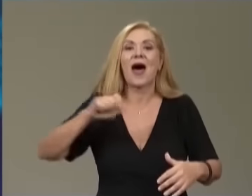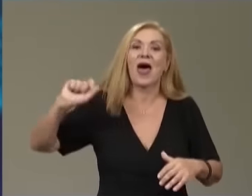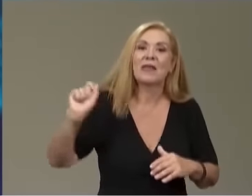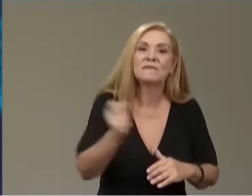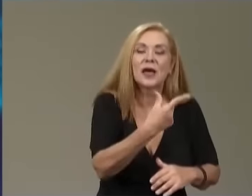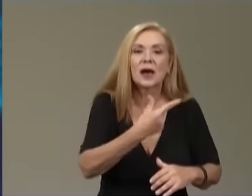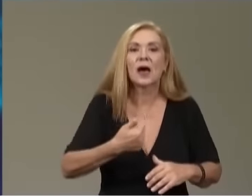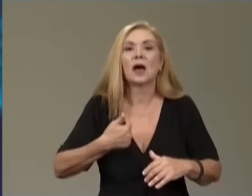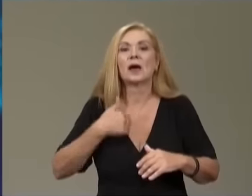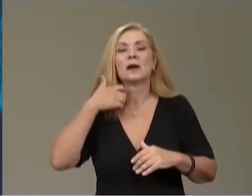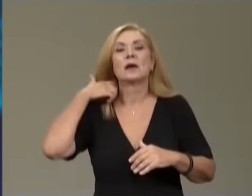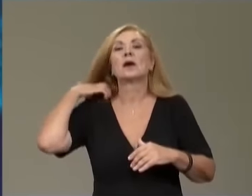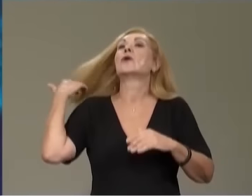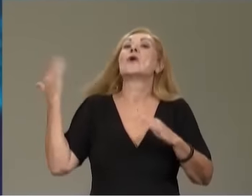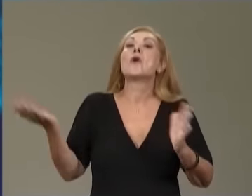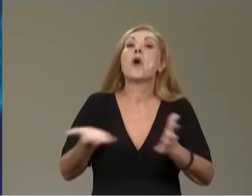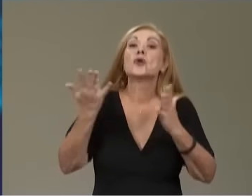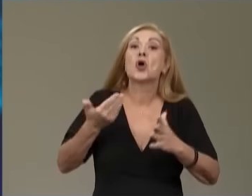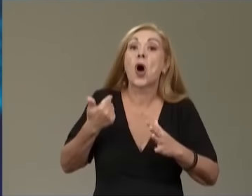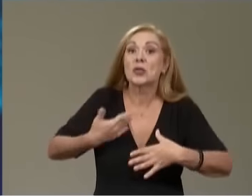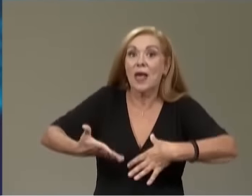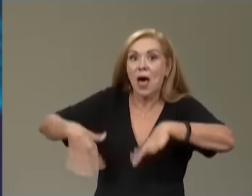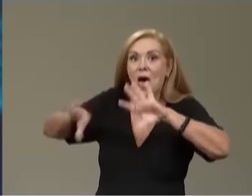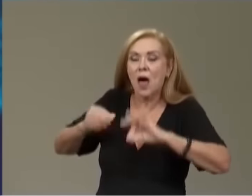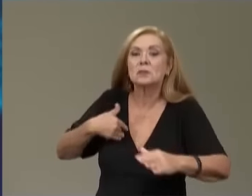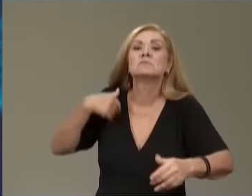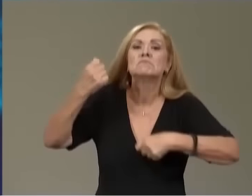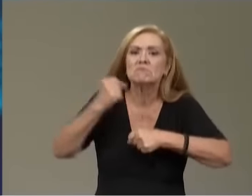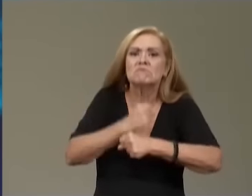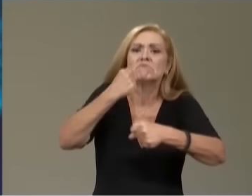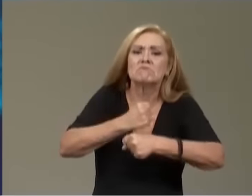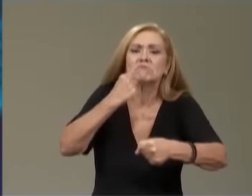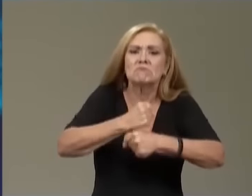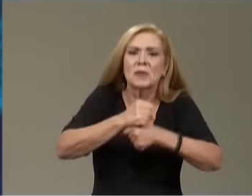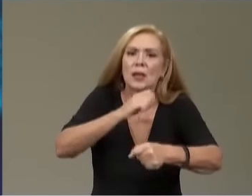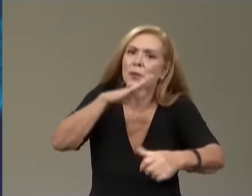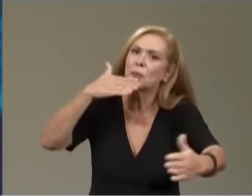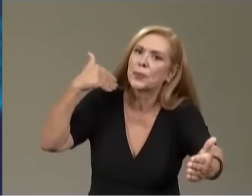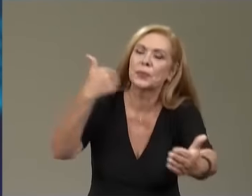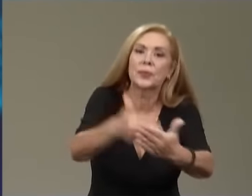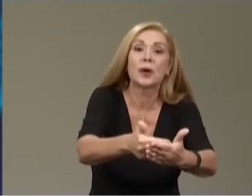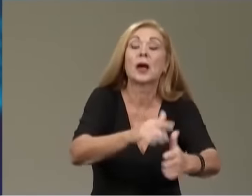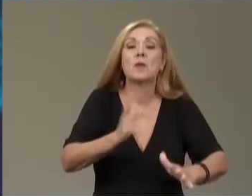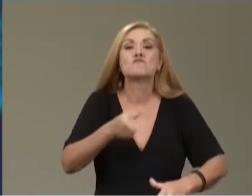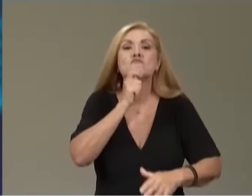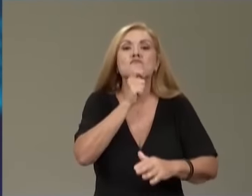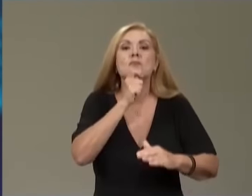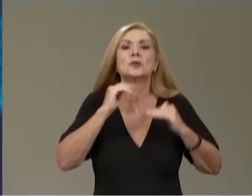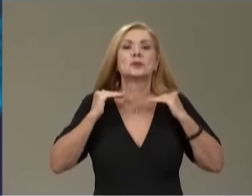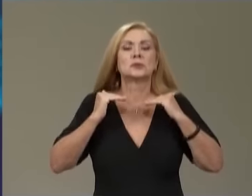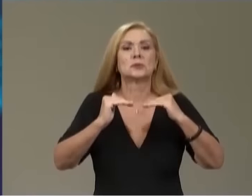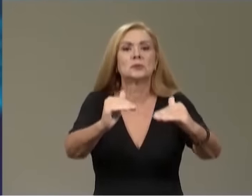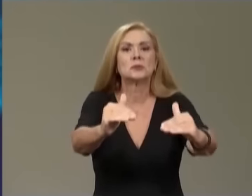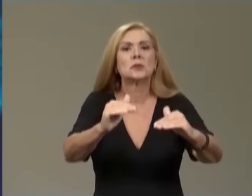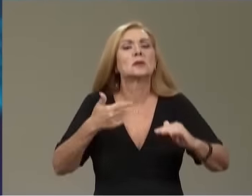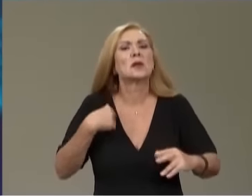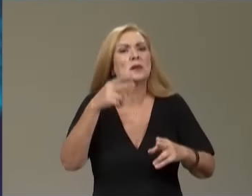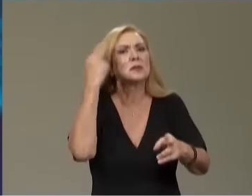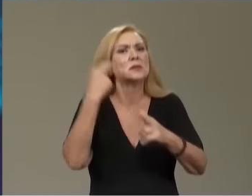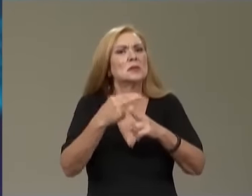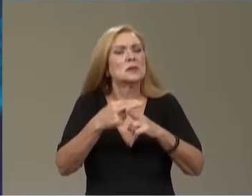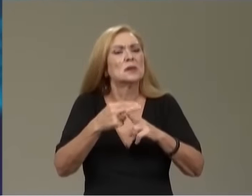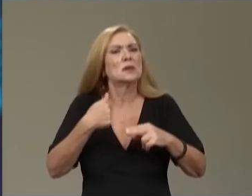ολοκληρώσουμε όσα ήδη χτίζουμε. Με θεμέλιο την πολιτική σταθερότητα, ένα κομβικό χαρακτηριστικό που